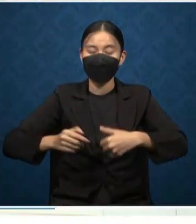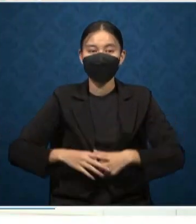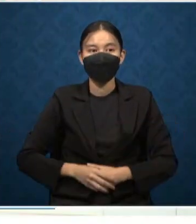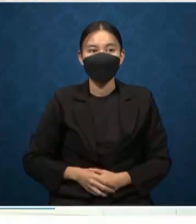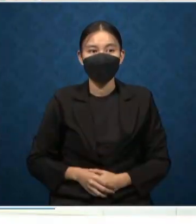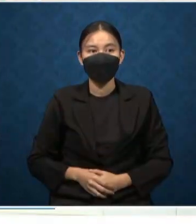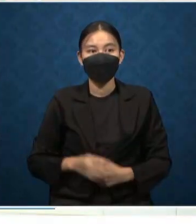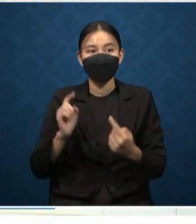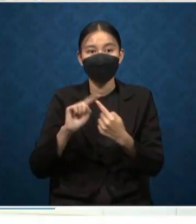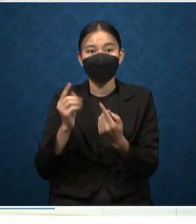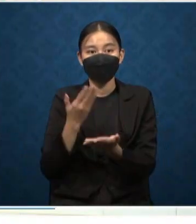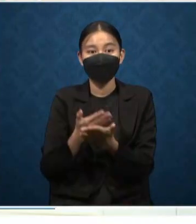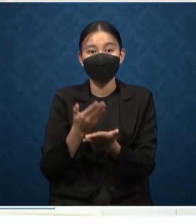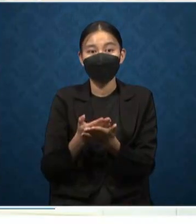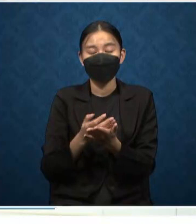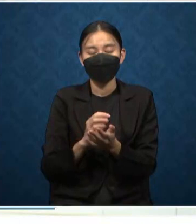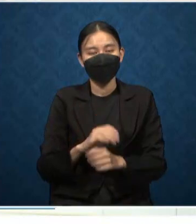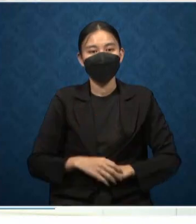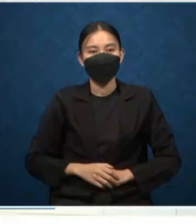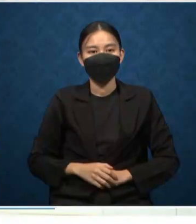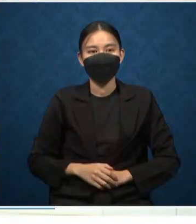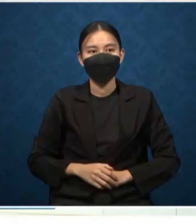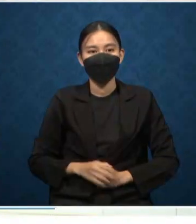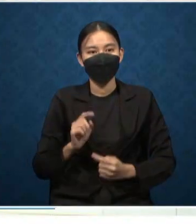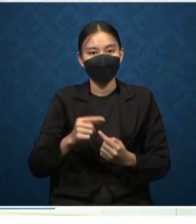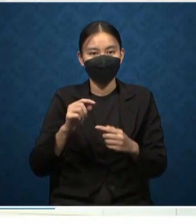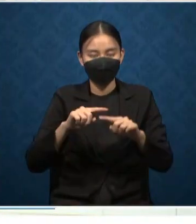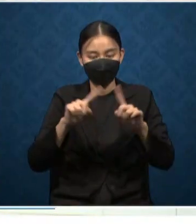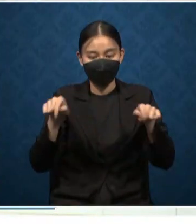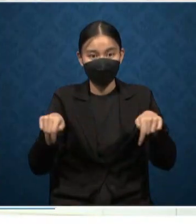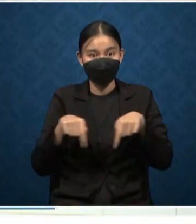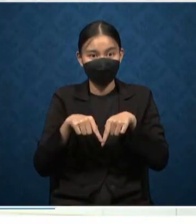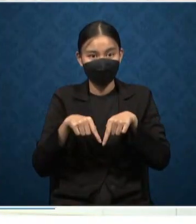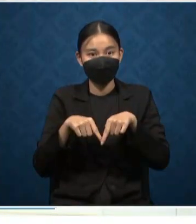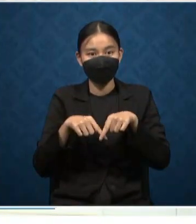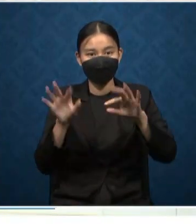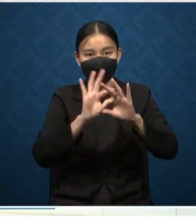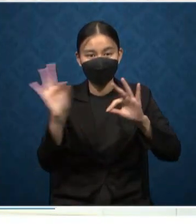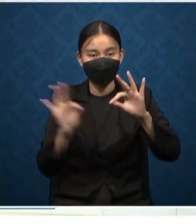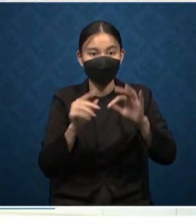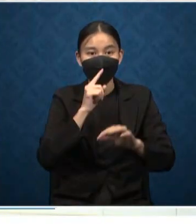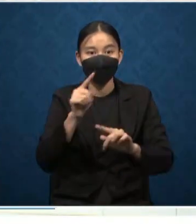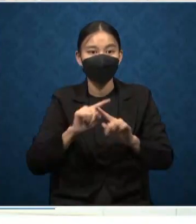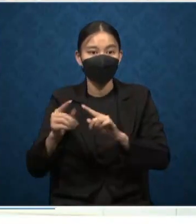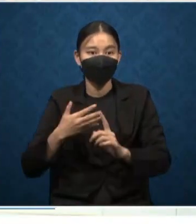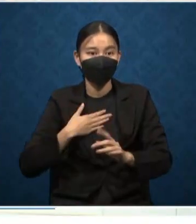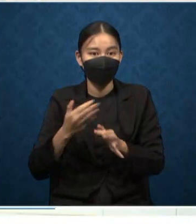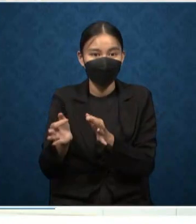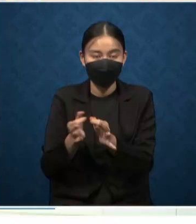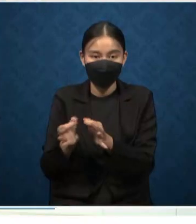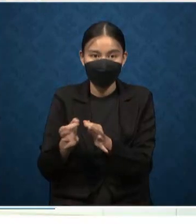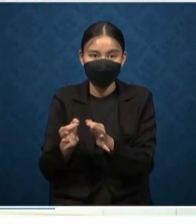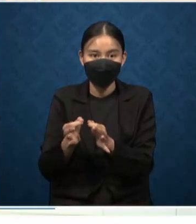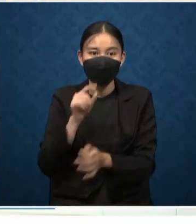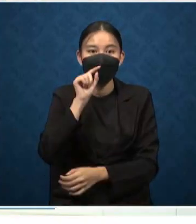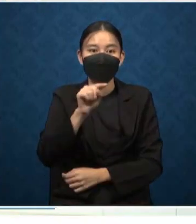ประเด็เรองของการใจสำนวน ซึ่มีการเคิบแงสงสัยหลงจากที่บายชจแงครับ ผมก็ได้สั่